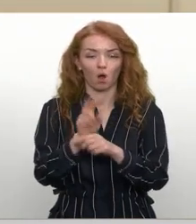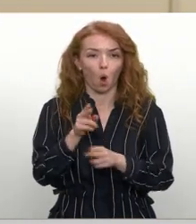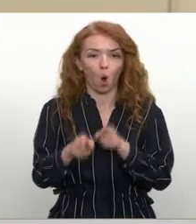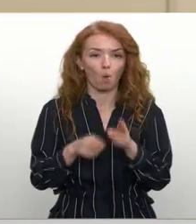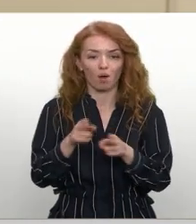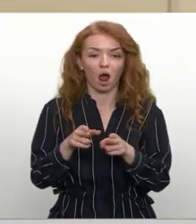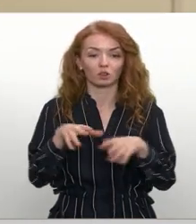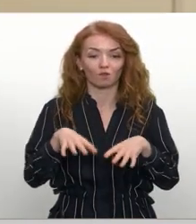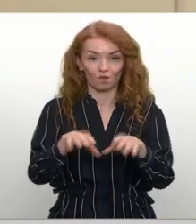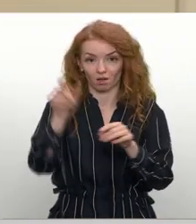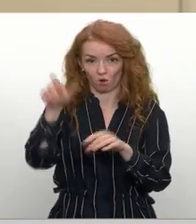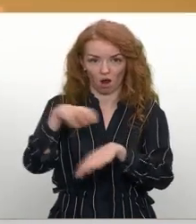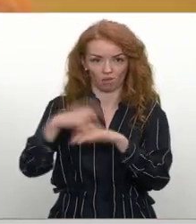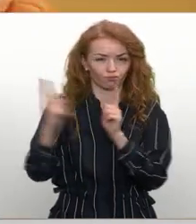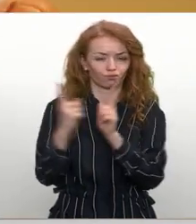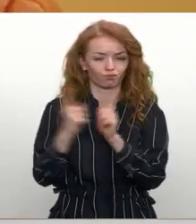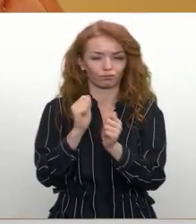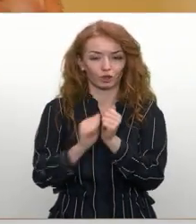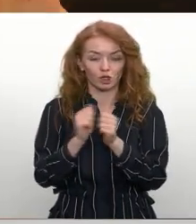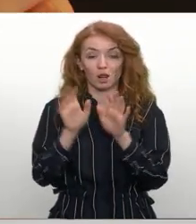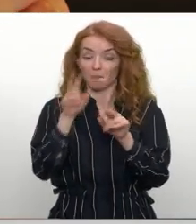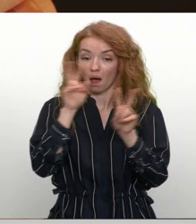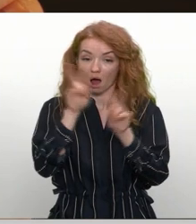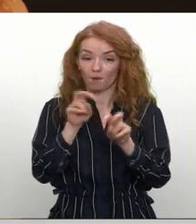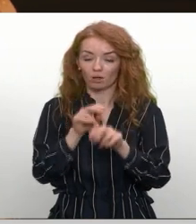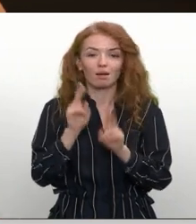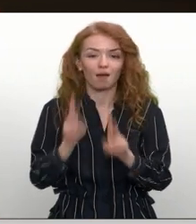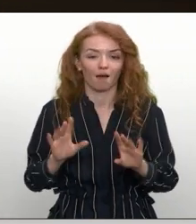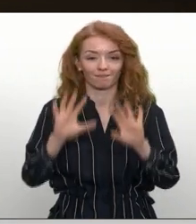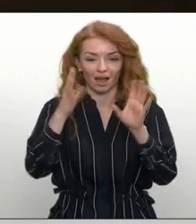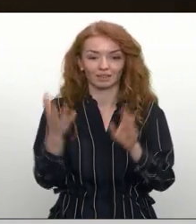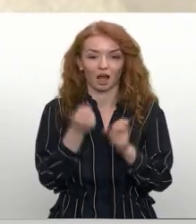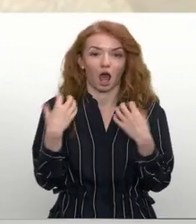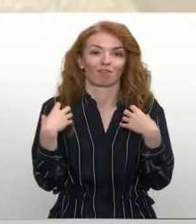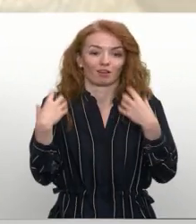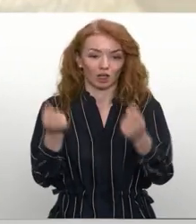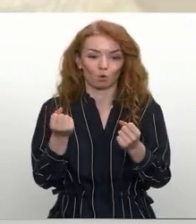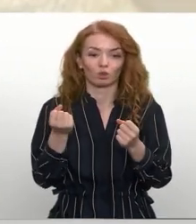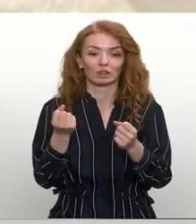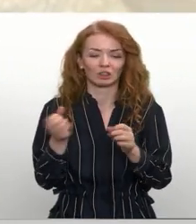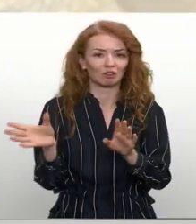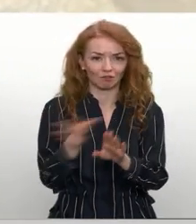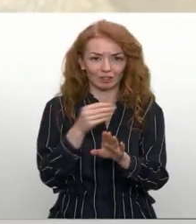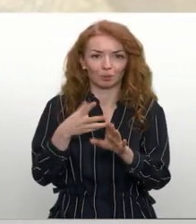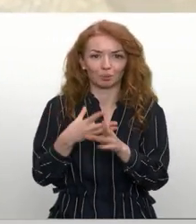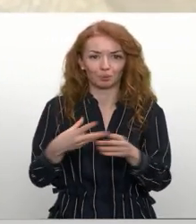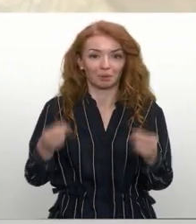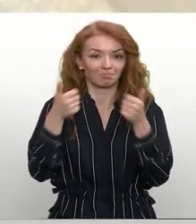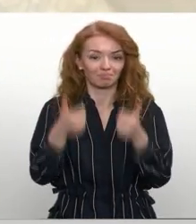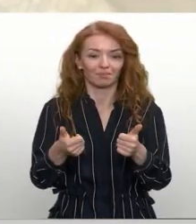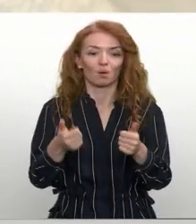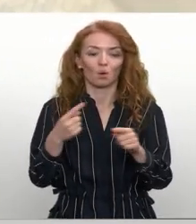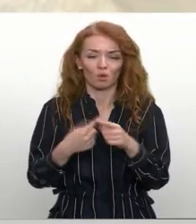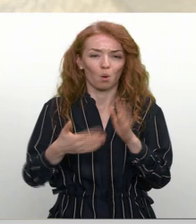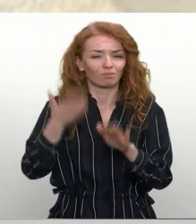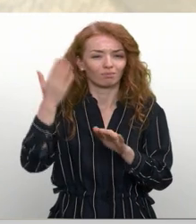operāciju veikušo ārsti Evi Trumbu, lai pārbaudītu, kā sokas ar atveseļošanos. Viss dzīst labi, un jau pagātnē ir laiks,